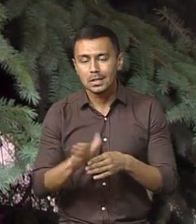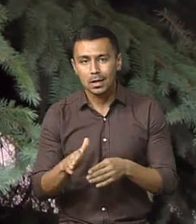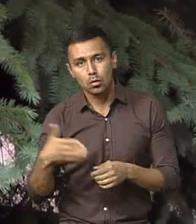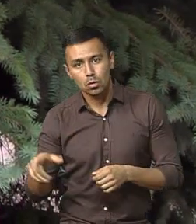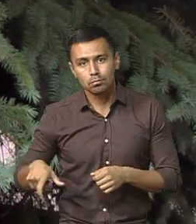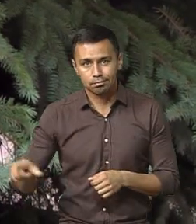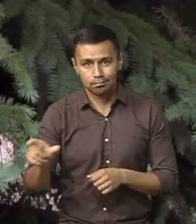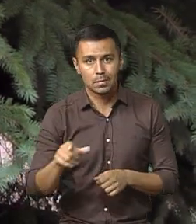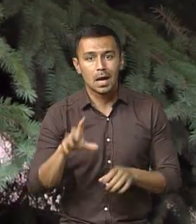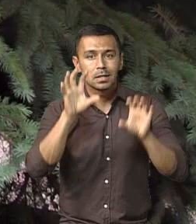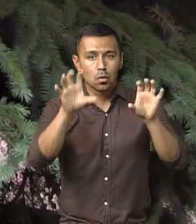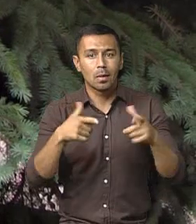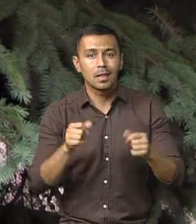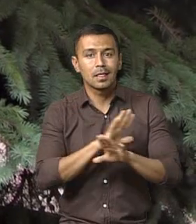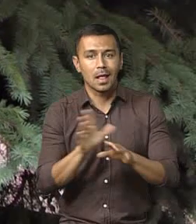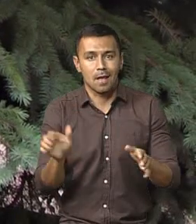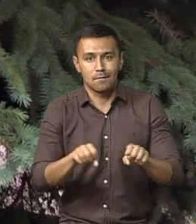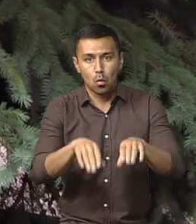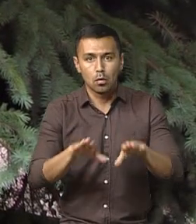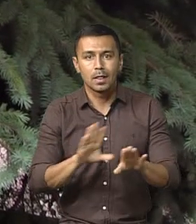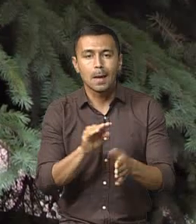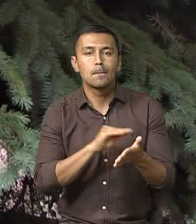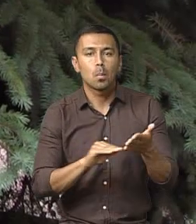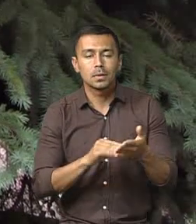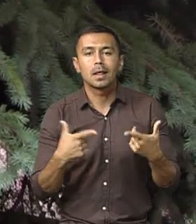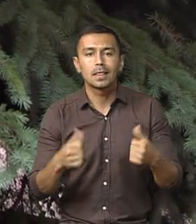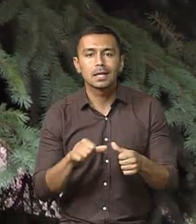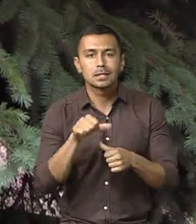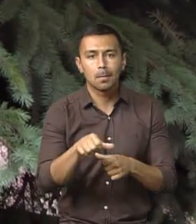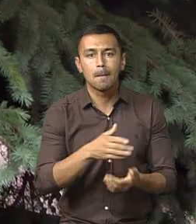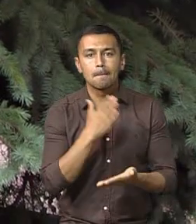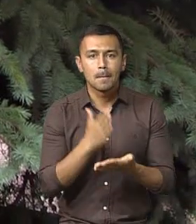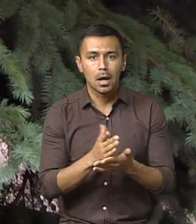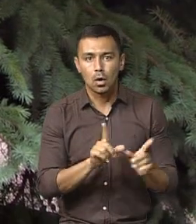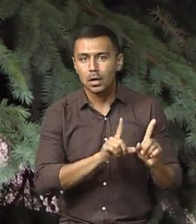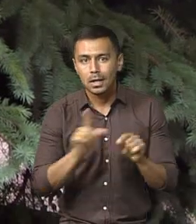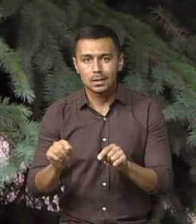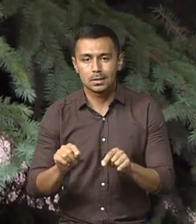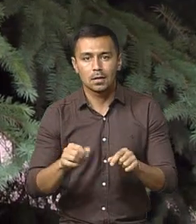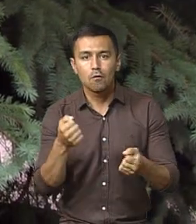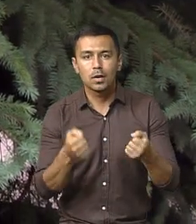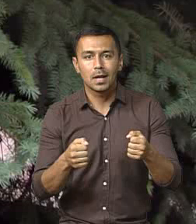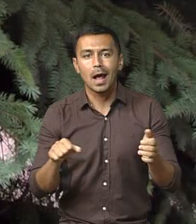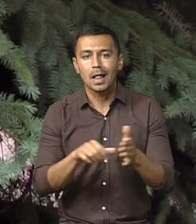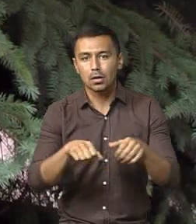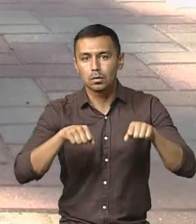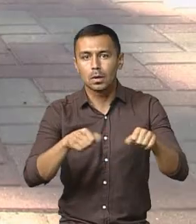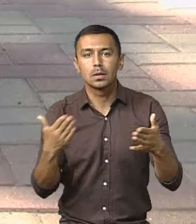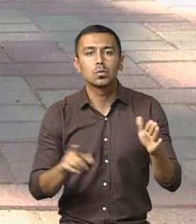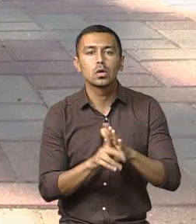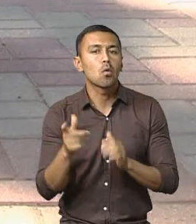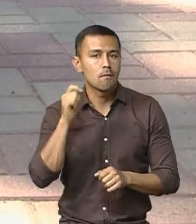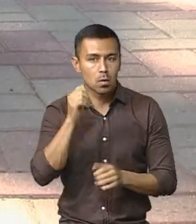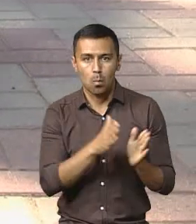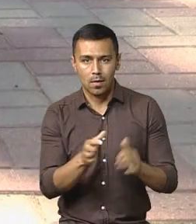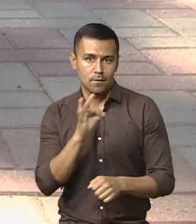узбіччями. Законом ніде не врегульовано і не прописано, де саме має рухатись водій електросамокат, з якого віку.